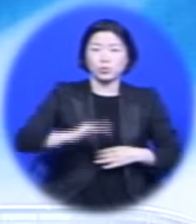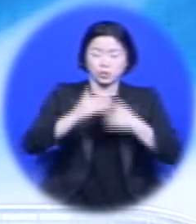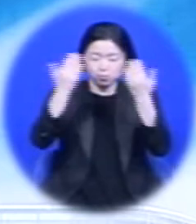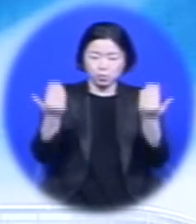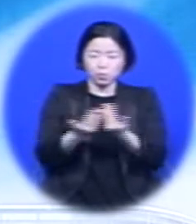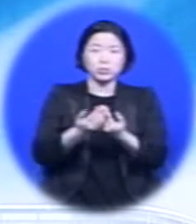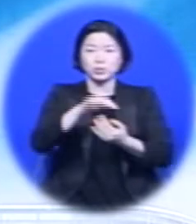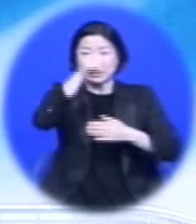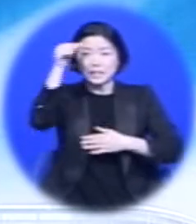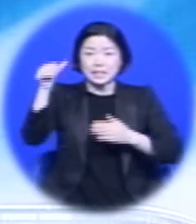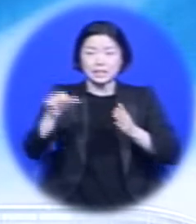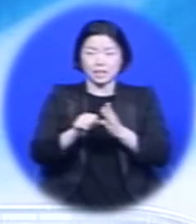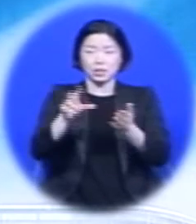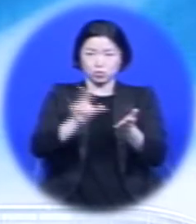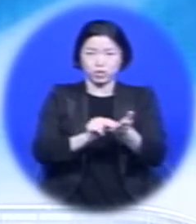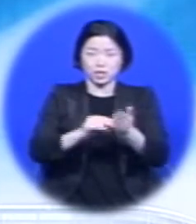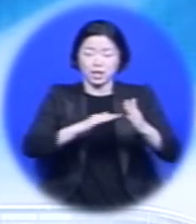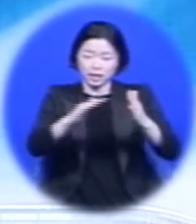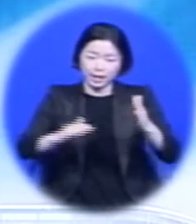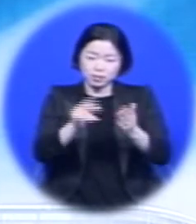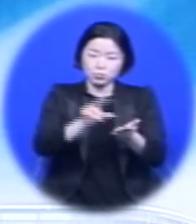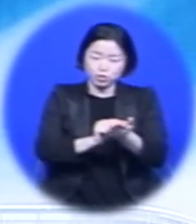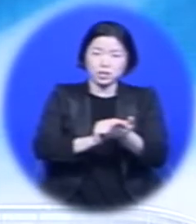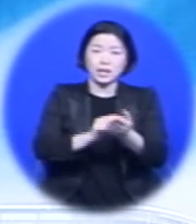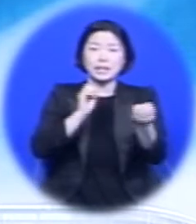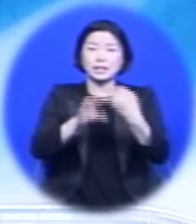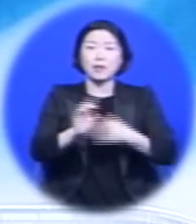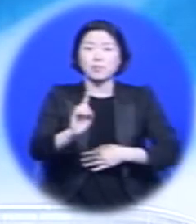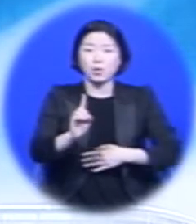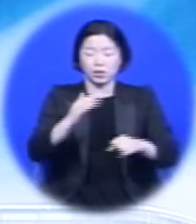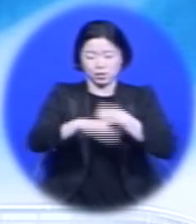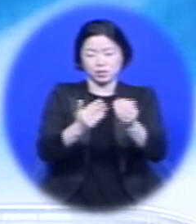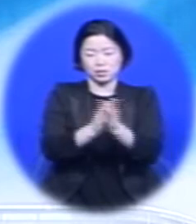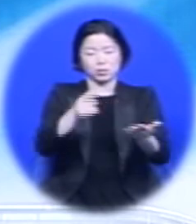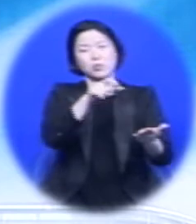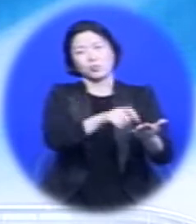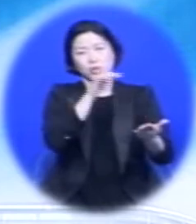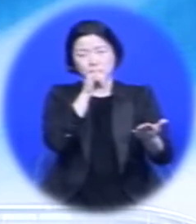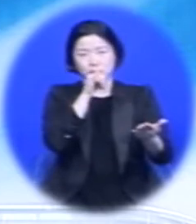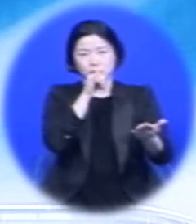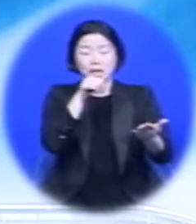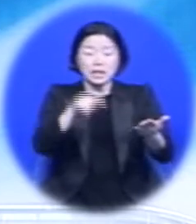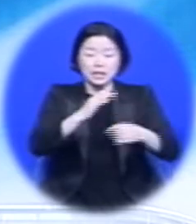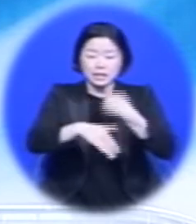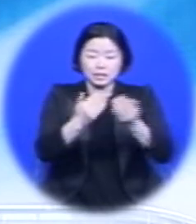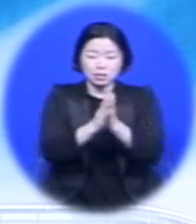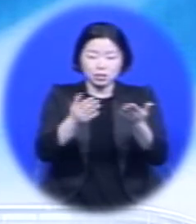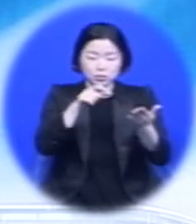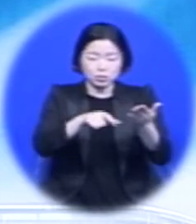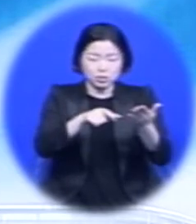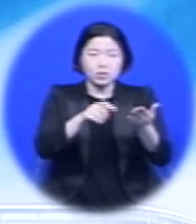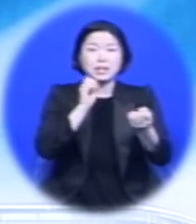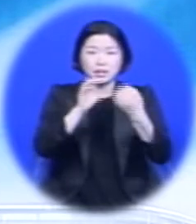인생의 문제, 가정 문제의 답은 성경 속에 다 있습니다. 이 성경에 있는 그 답을 좀